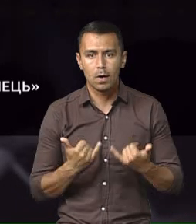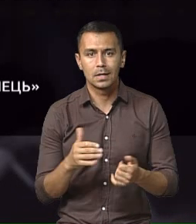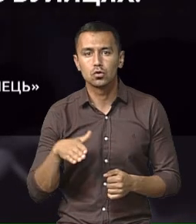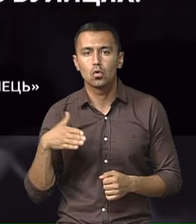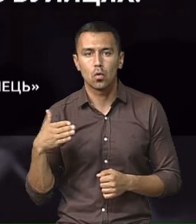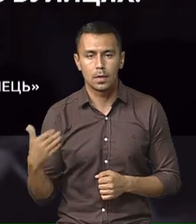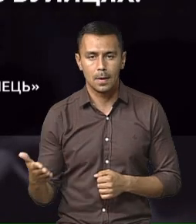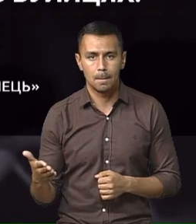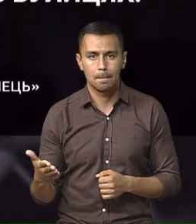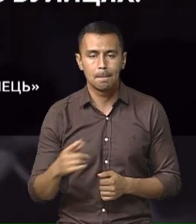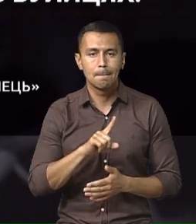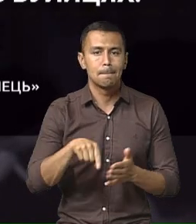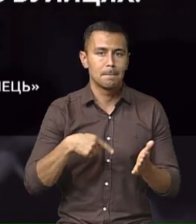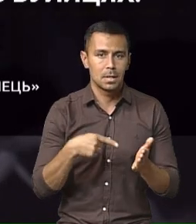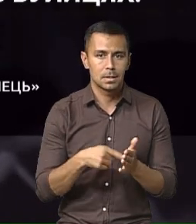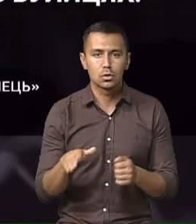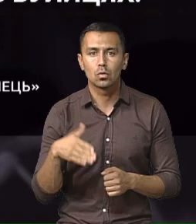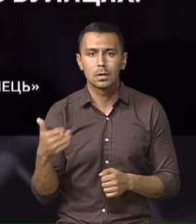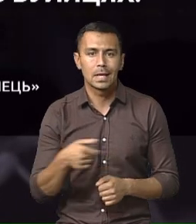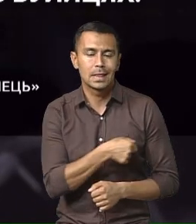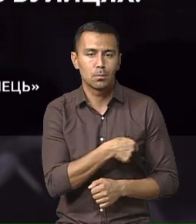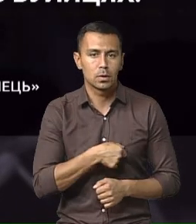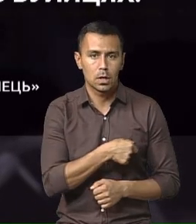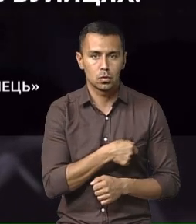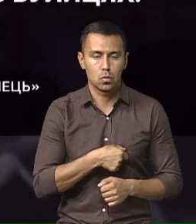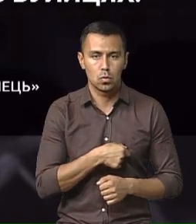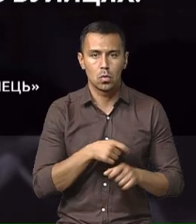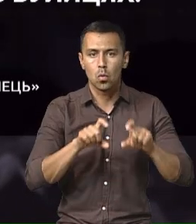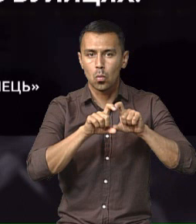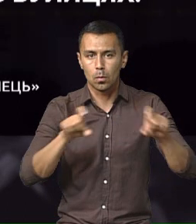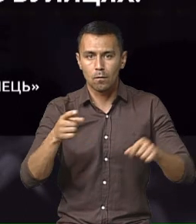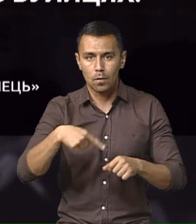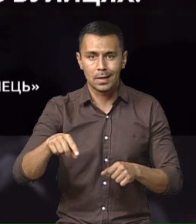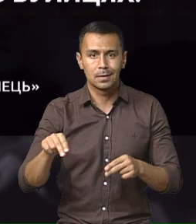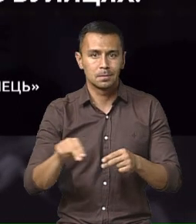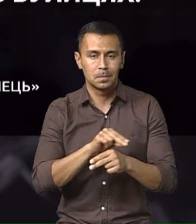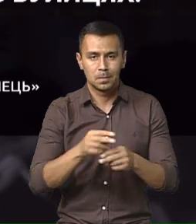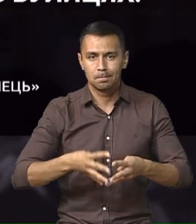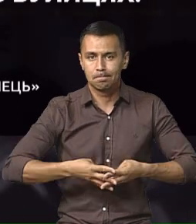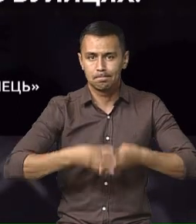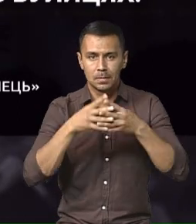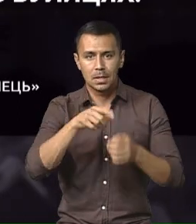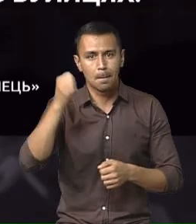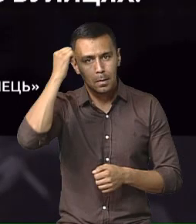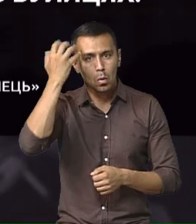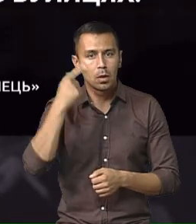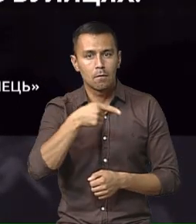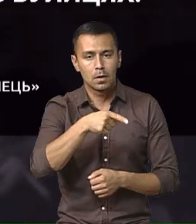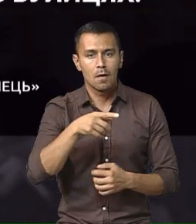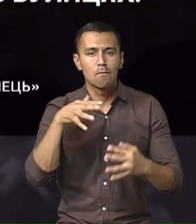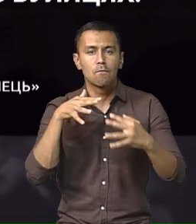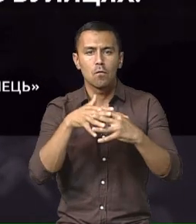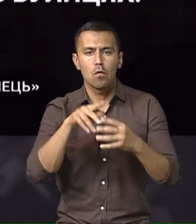сторони міста, зі сторони депутатського корпусу. Вони реставрували самі ті пам'ятки. Коли вони воювали